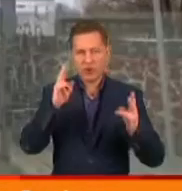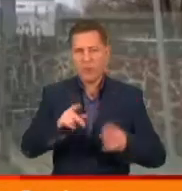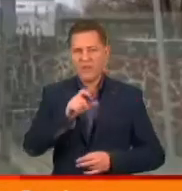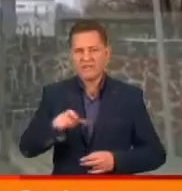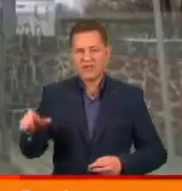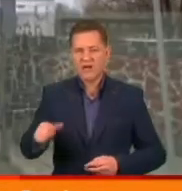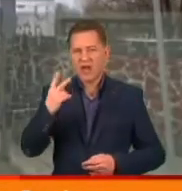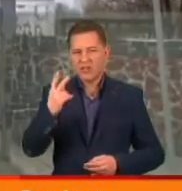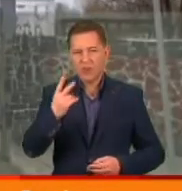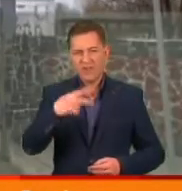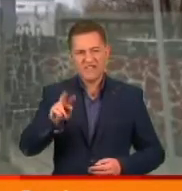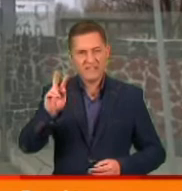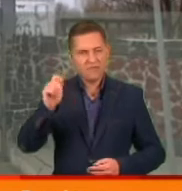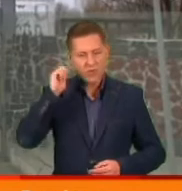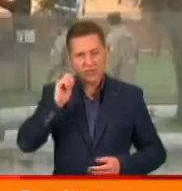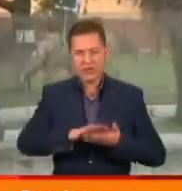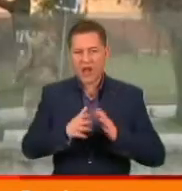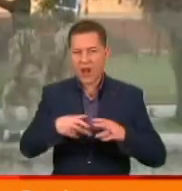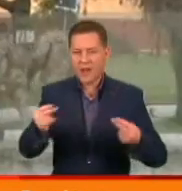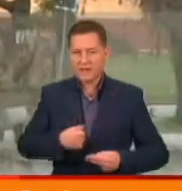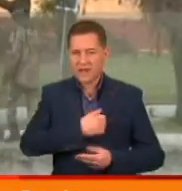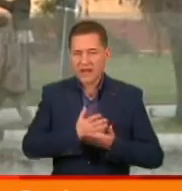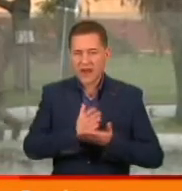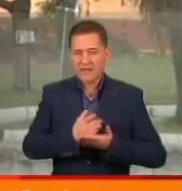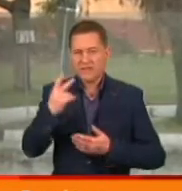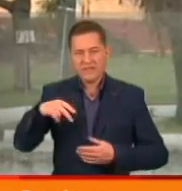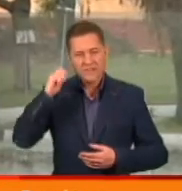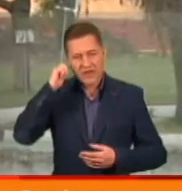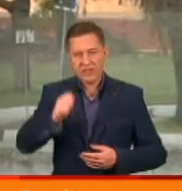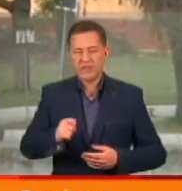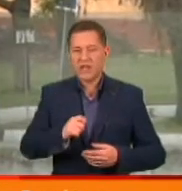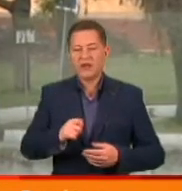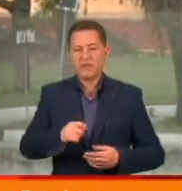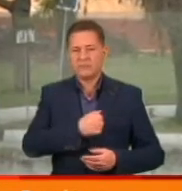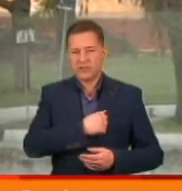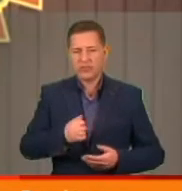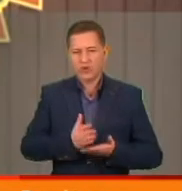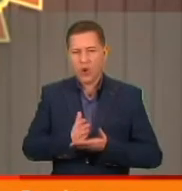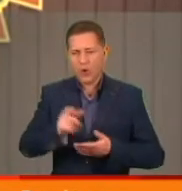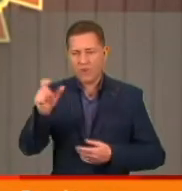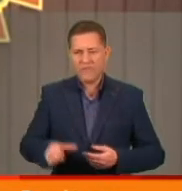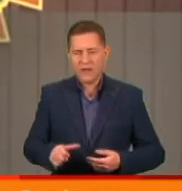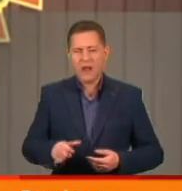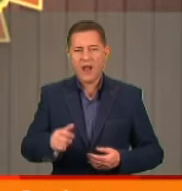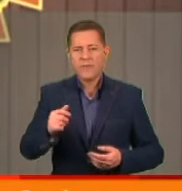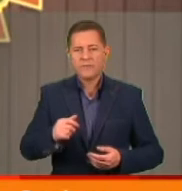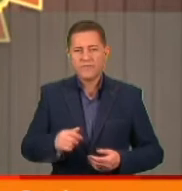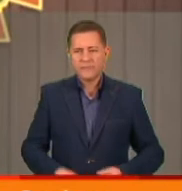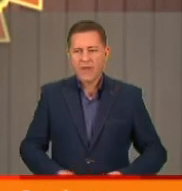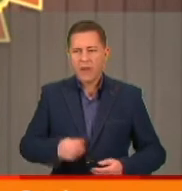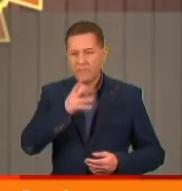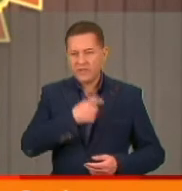двоє 22-річних контрактників та 21-річний строковик. Останнього до лав Нацгвардії призвали чоловік на весні. Під час